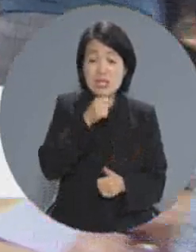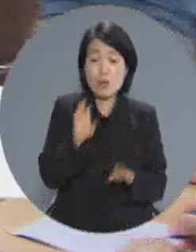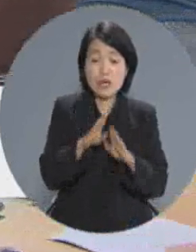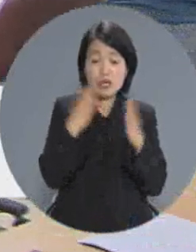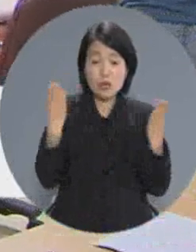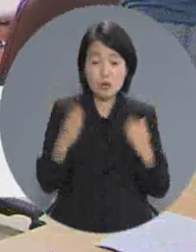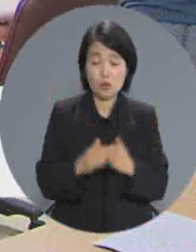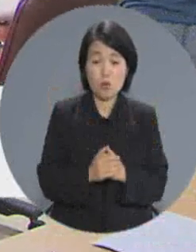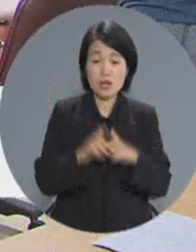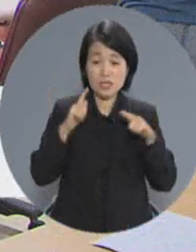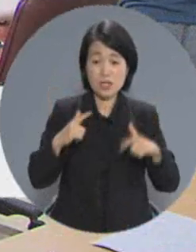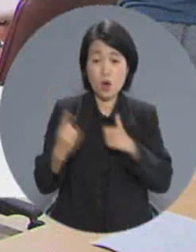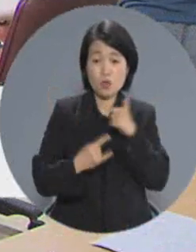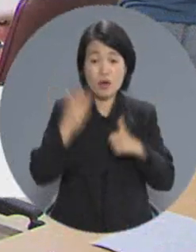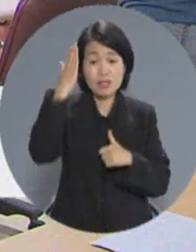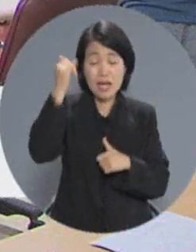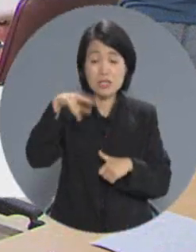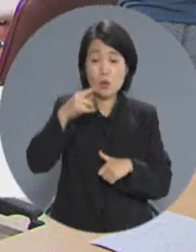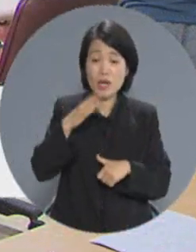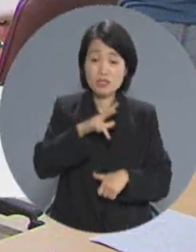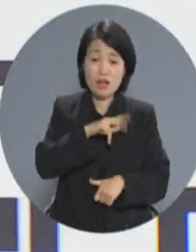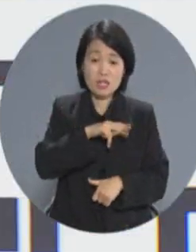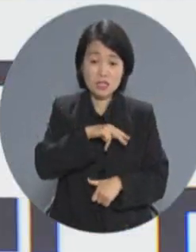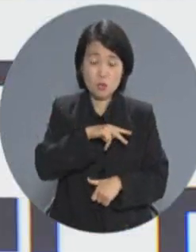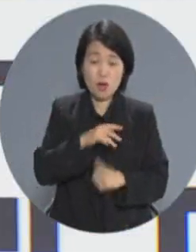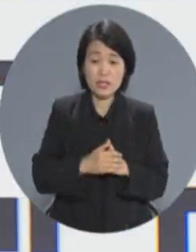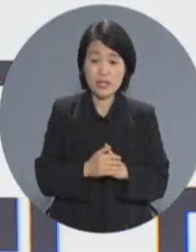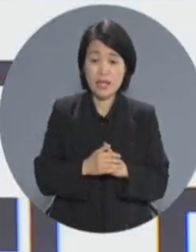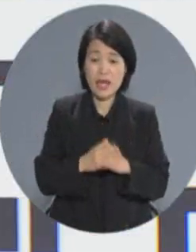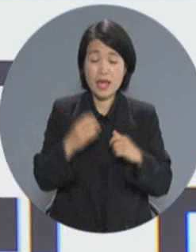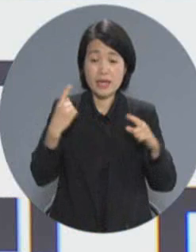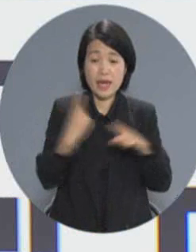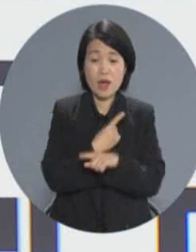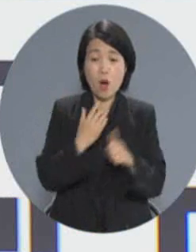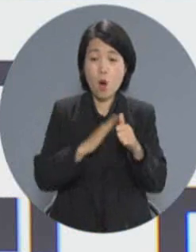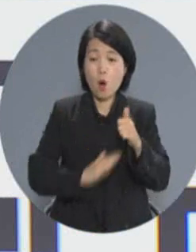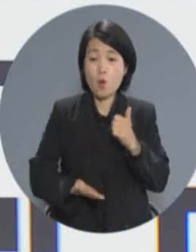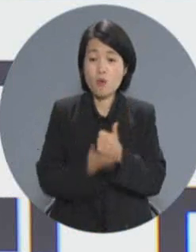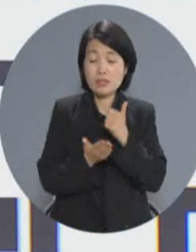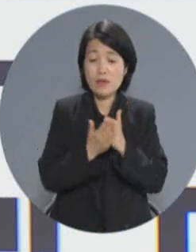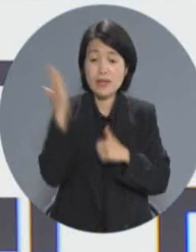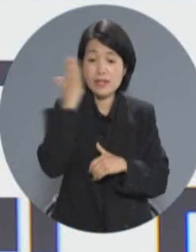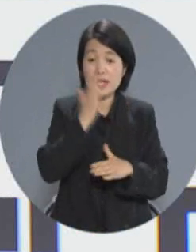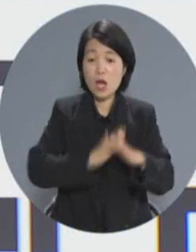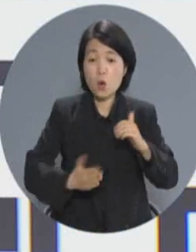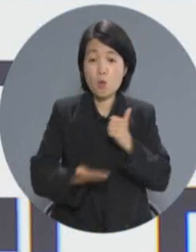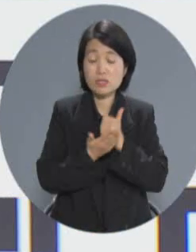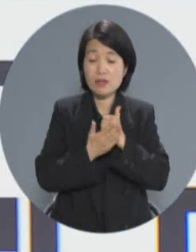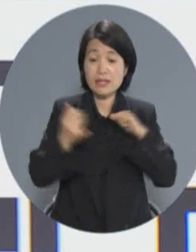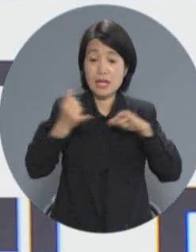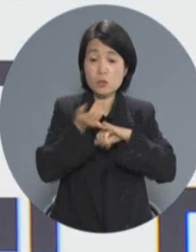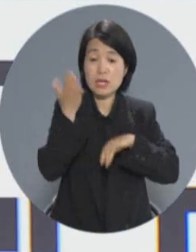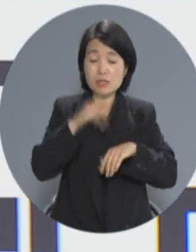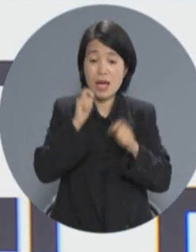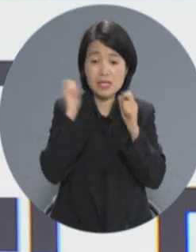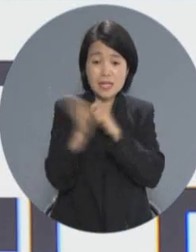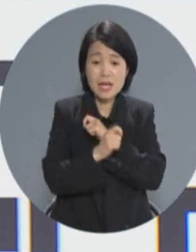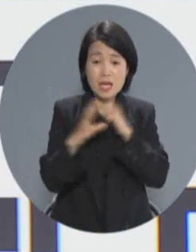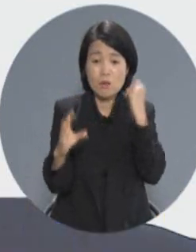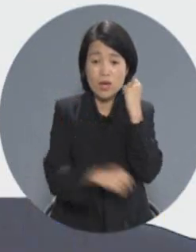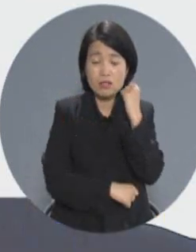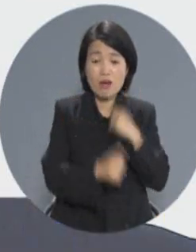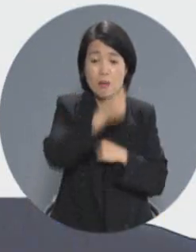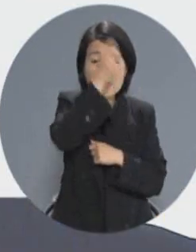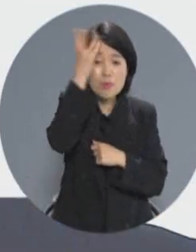기자회견을 열고 지역위원장인 소병철 의원이 개혁 공천과 클린 공천을 약속했지만 사기와 횡령 등의 전과가